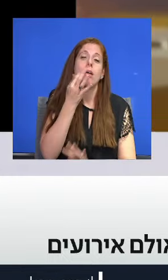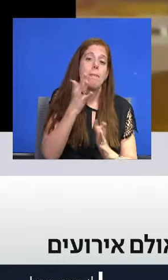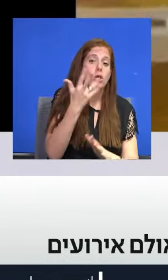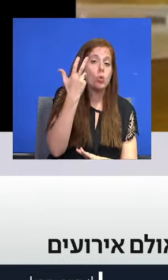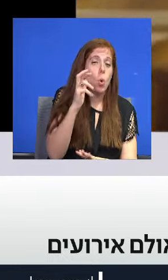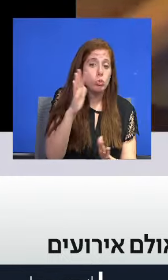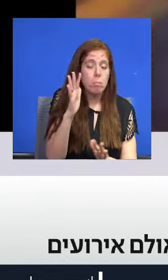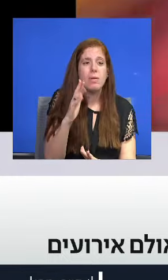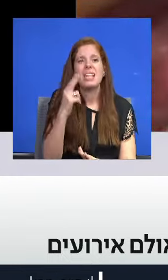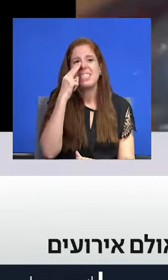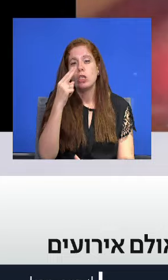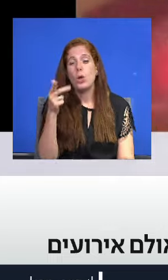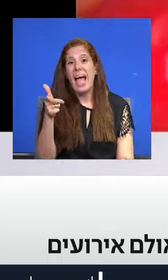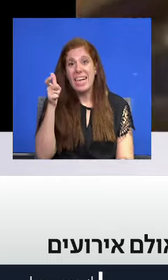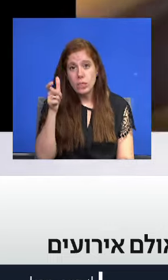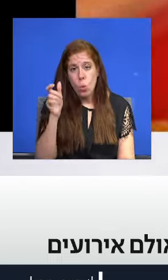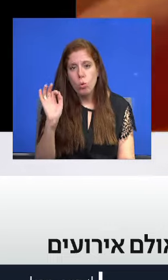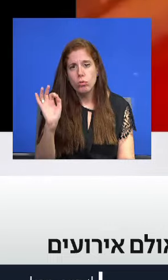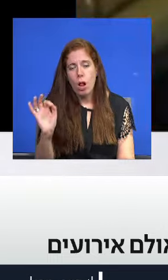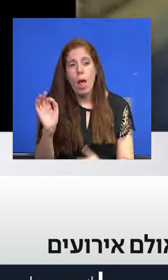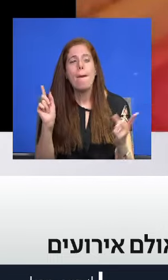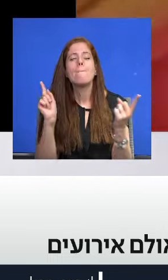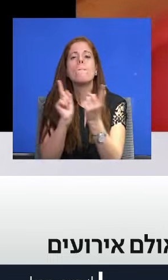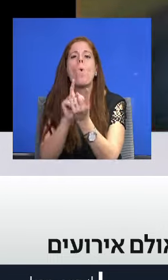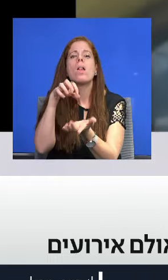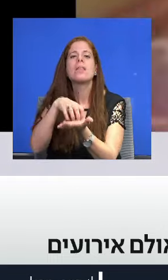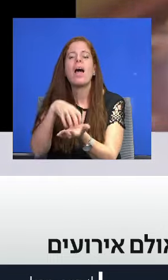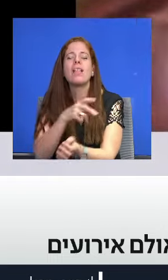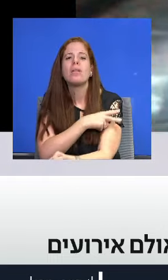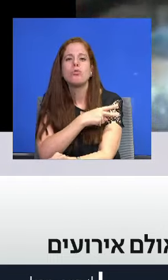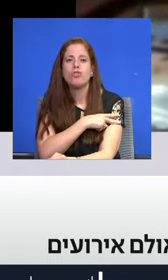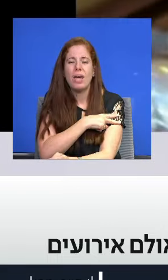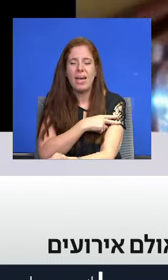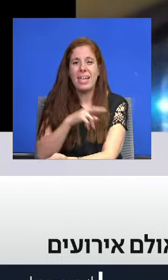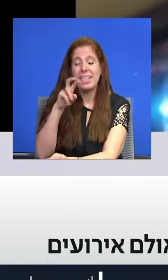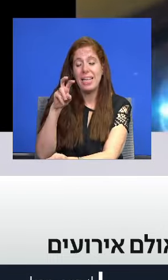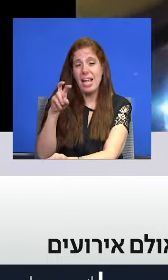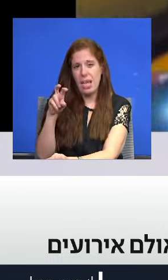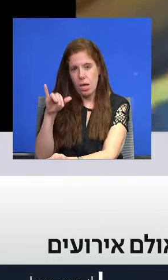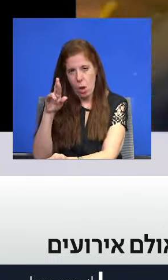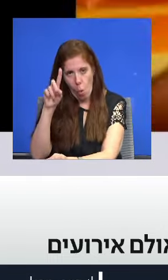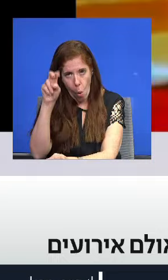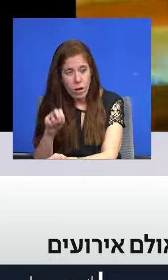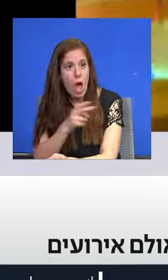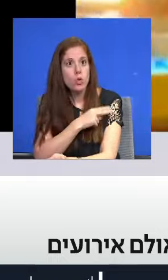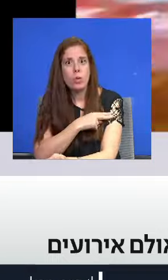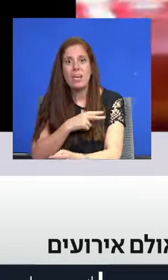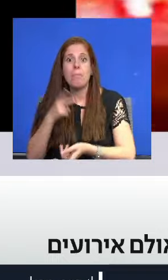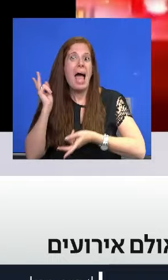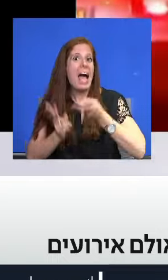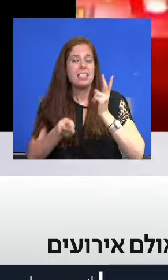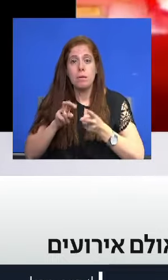ניסיון החיסול שלה בעצם מול תחנת משטרת עירון. השוטרים בתחנה רצים בעצם ברגל